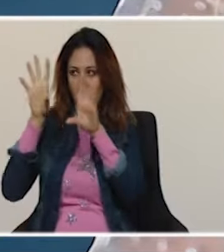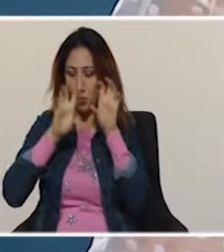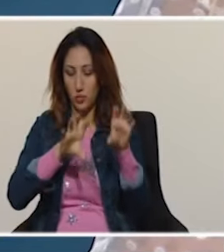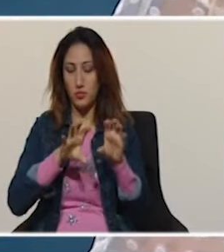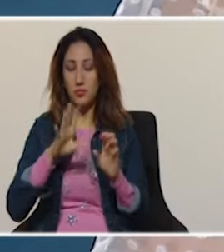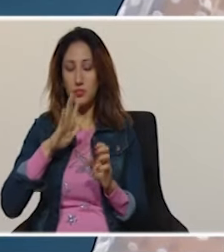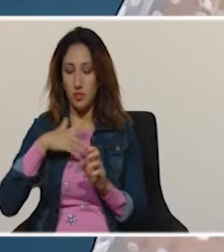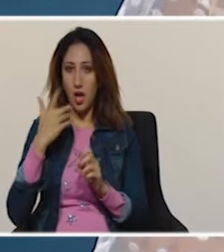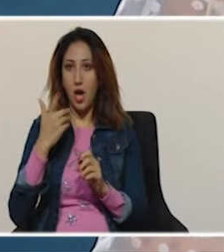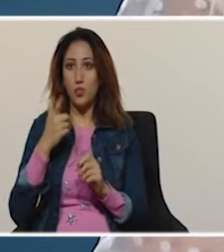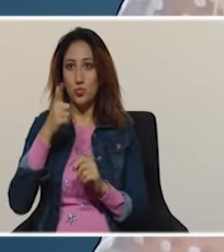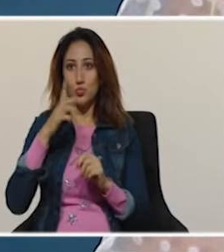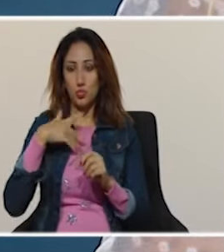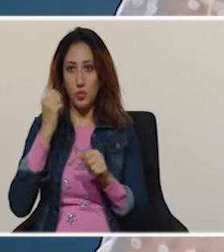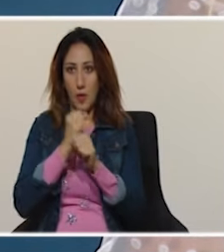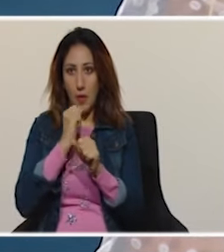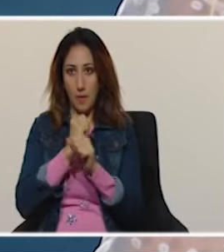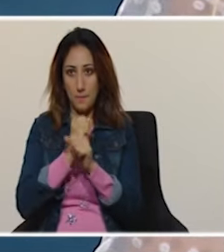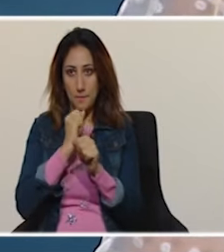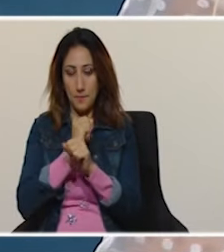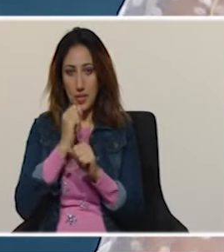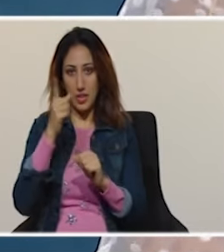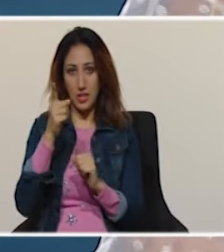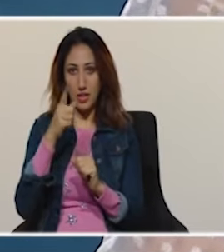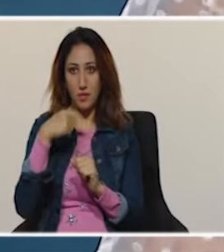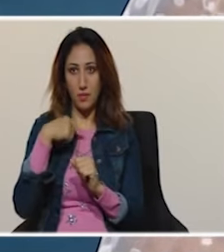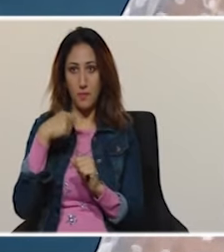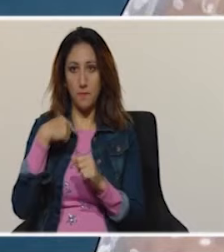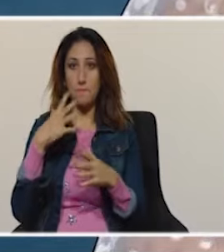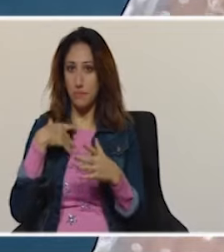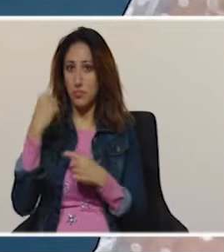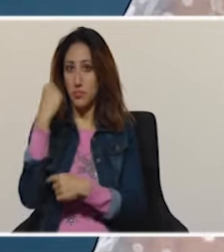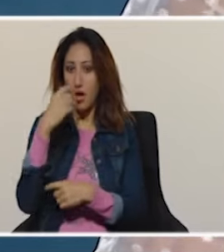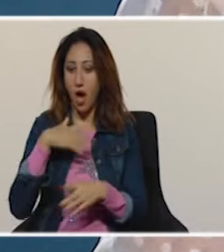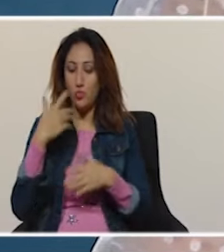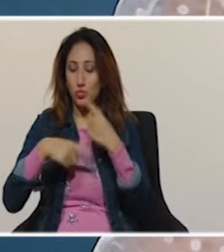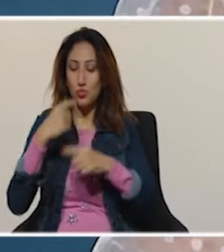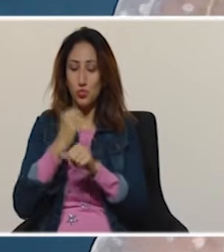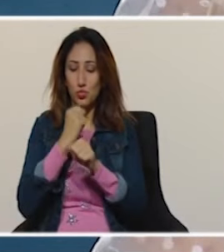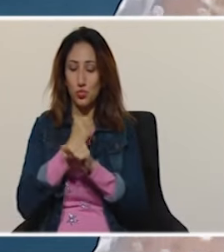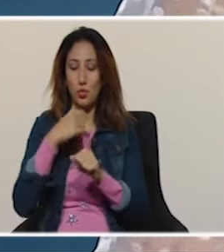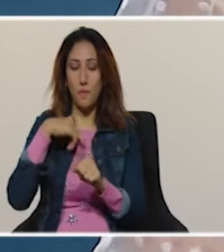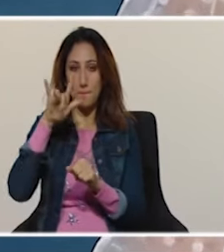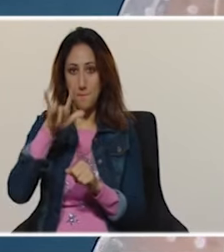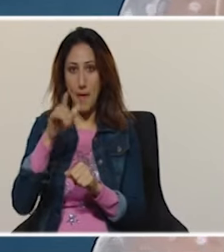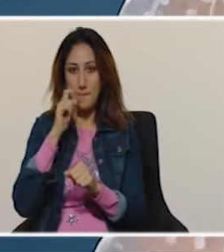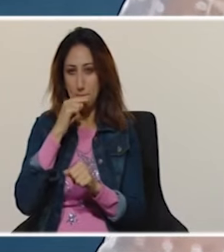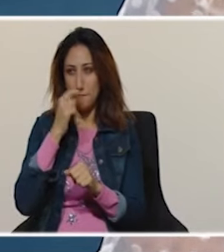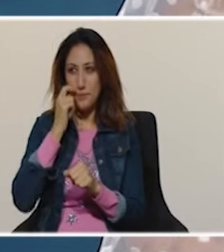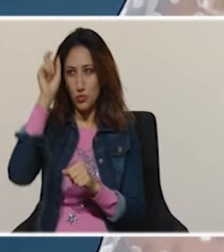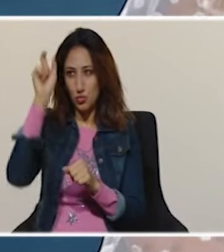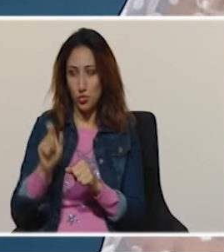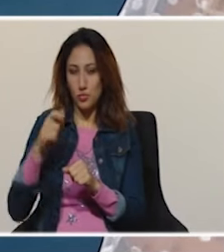تكون الفرصة متاحة، ولكن عندي الموهبة والطاقة والشغف والباشن وحب الشخصية وعشق